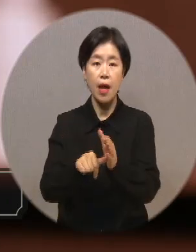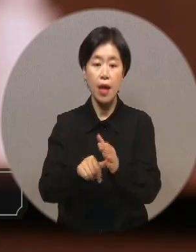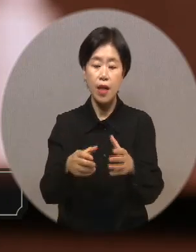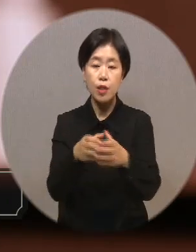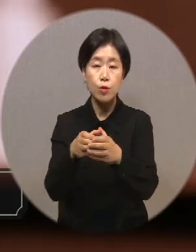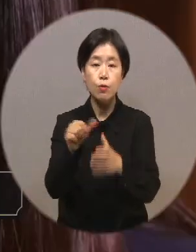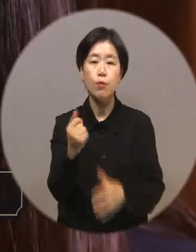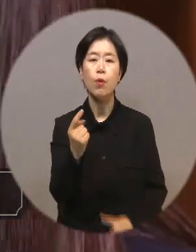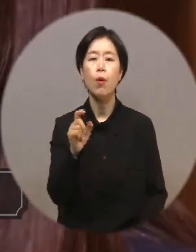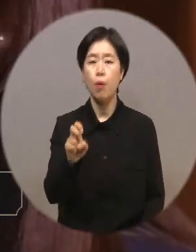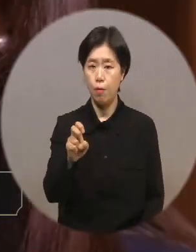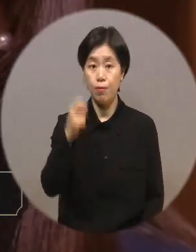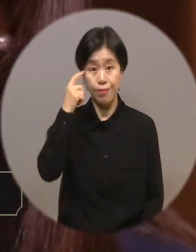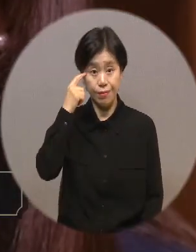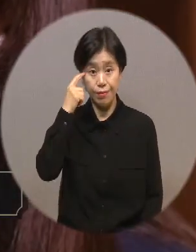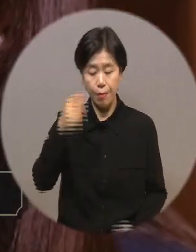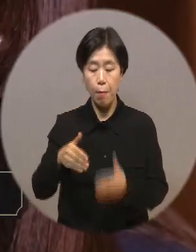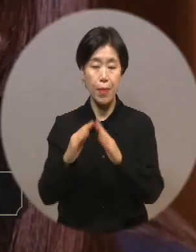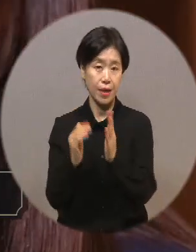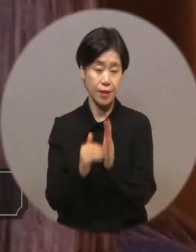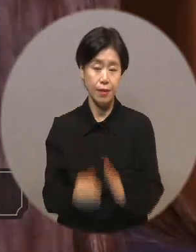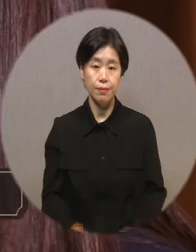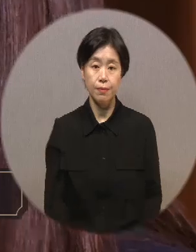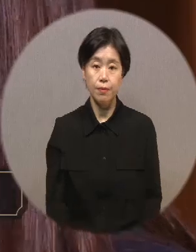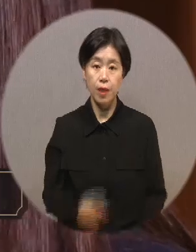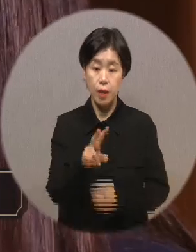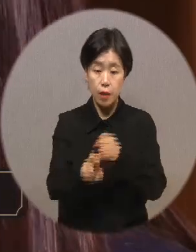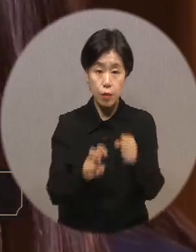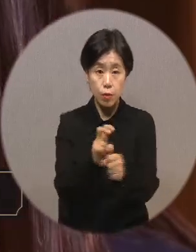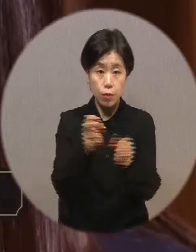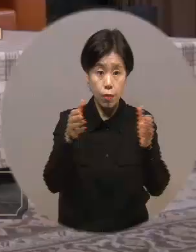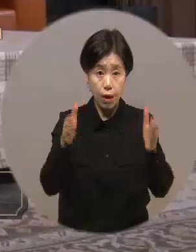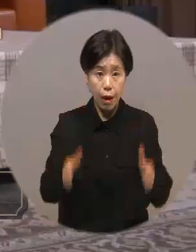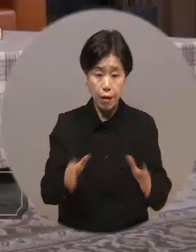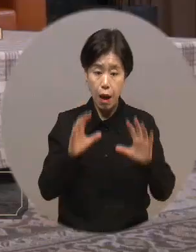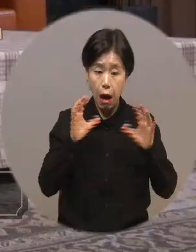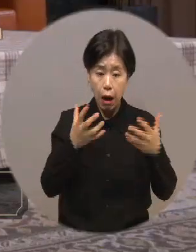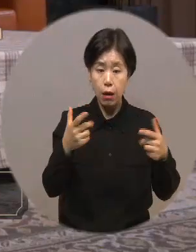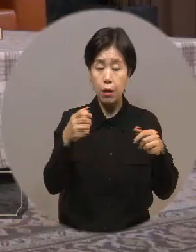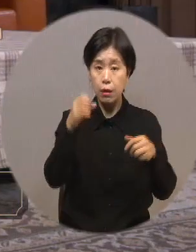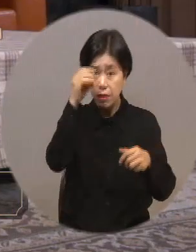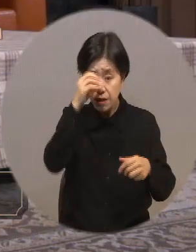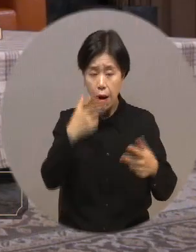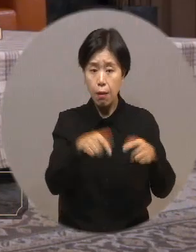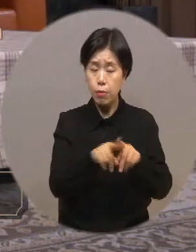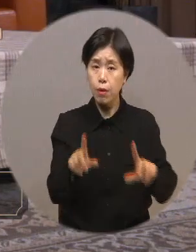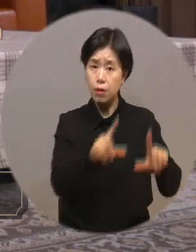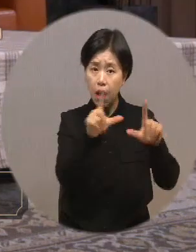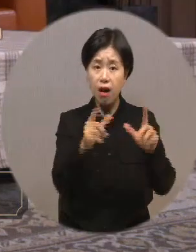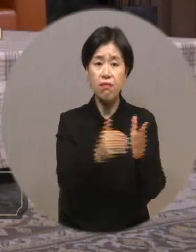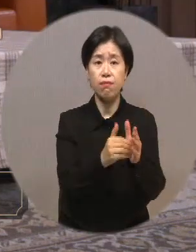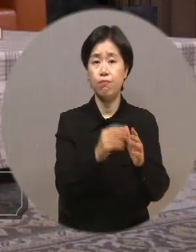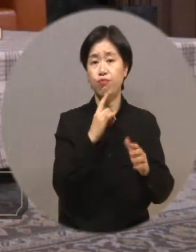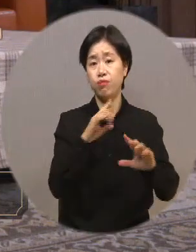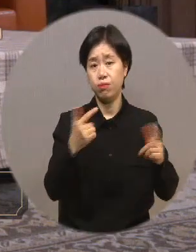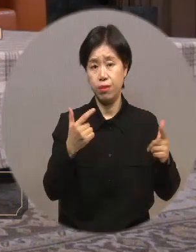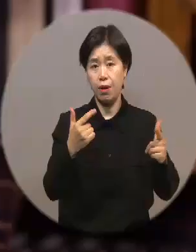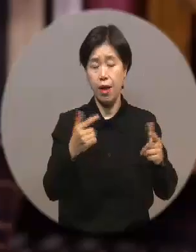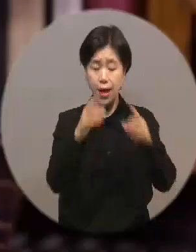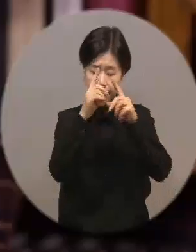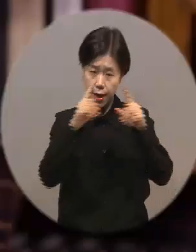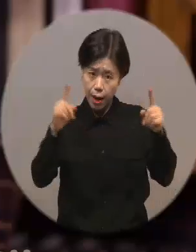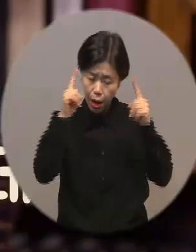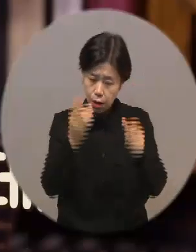됐습니다. 20년 동안이 아이들을 그냥 데리고 산 정도가 아니라 대학도 보내시고 직장도